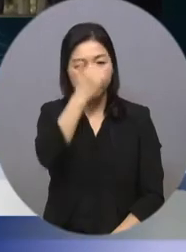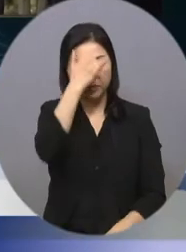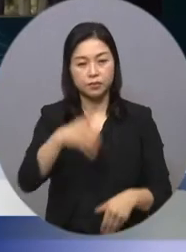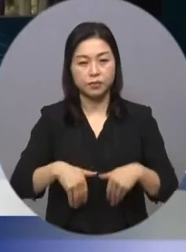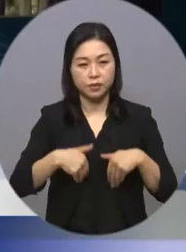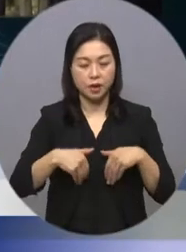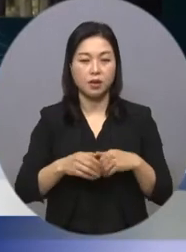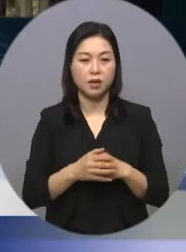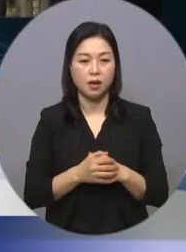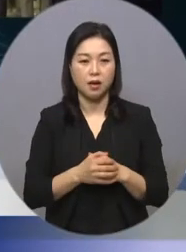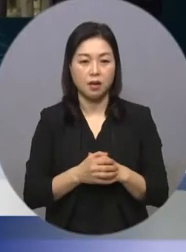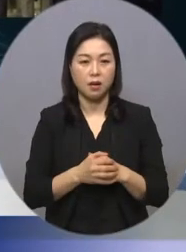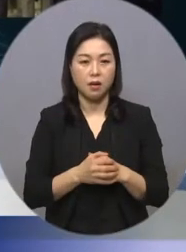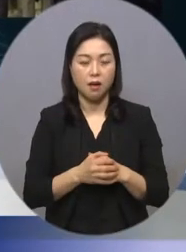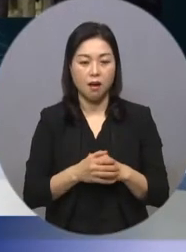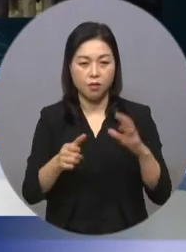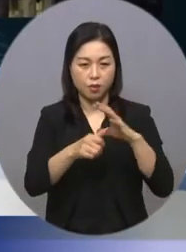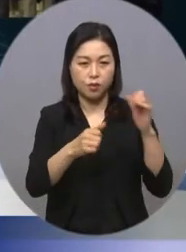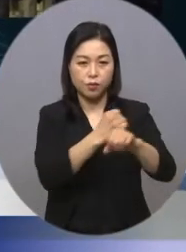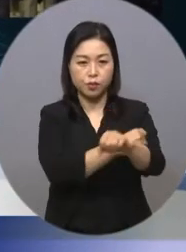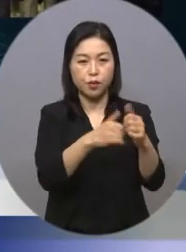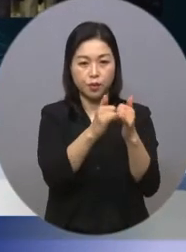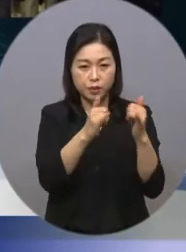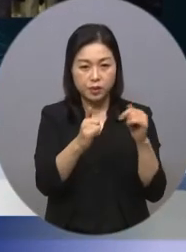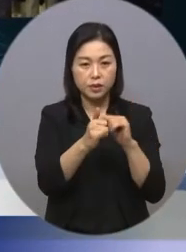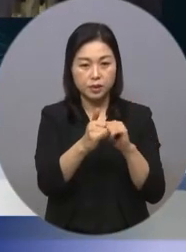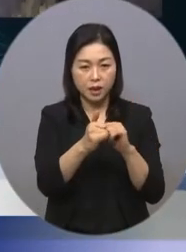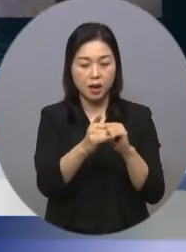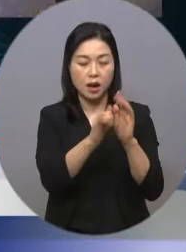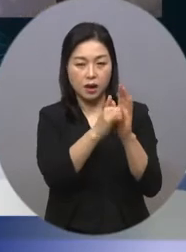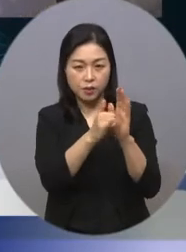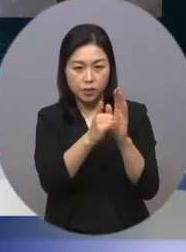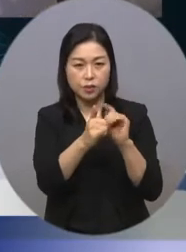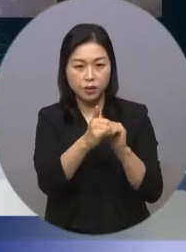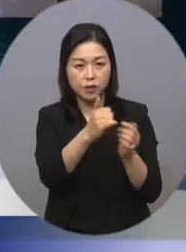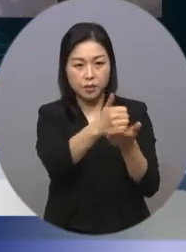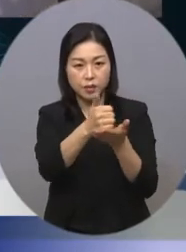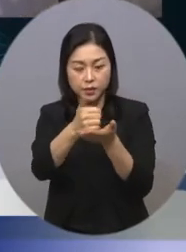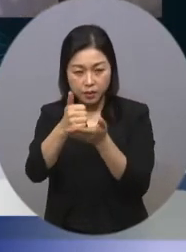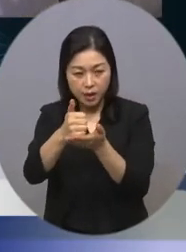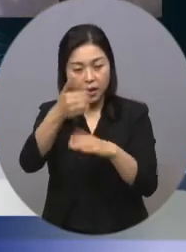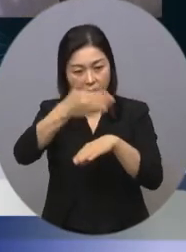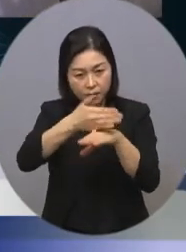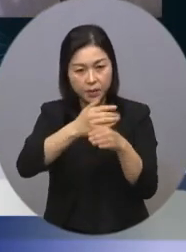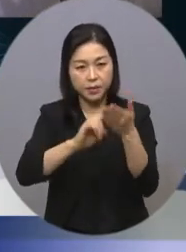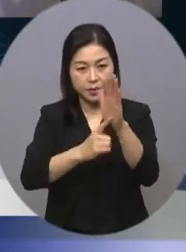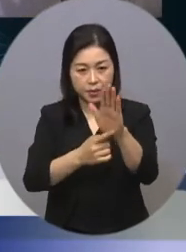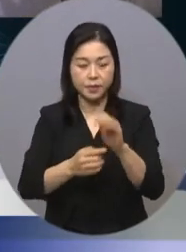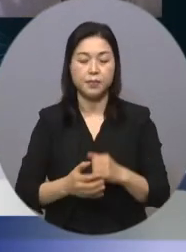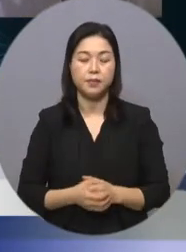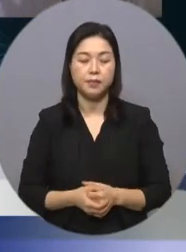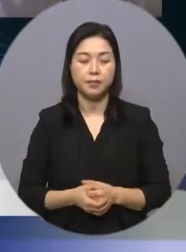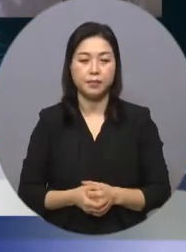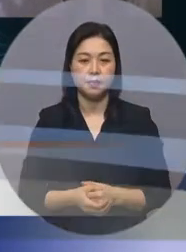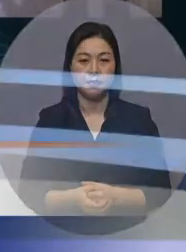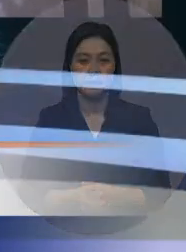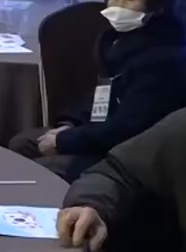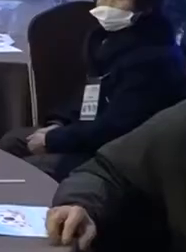충청남도가 독립유공자와 유가족을 초청해 감사를 전하는 자리를 마련했습니다. 보도에 노혜림 기자입니다.